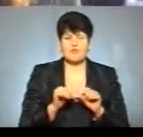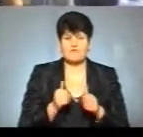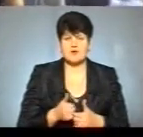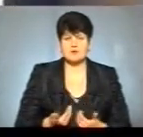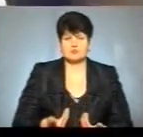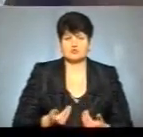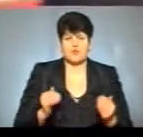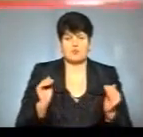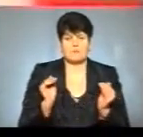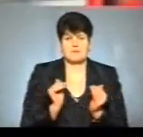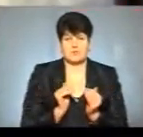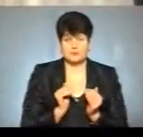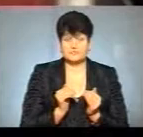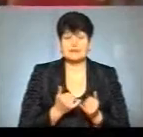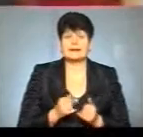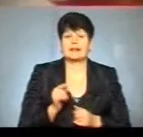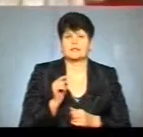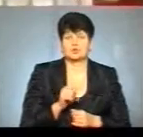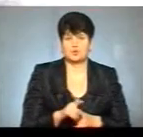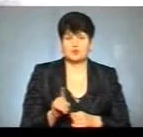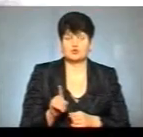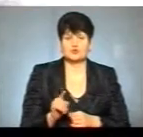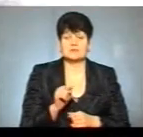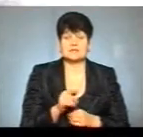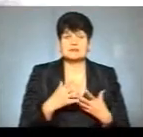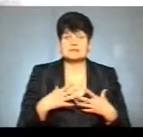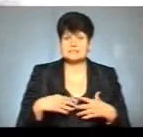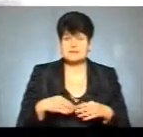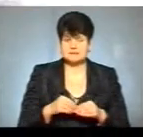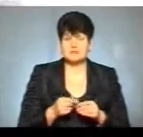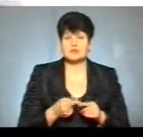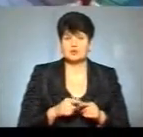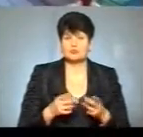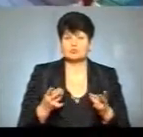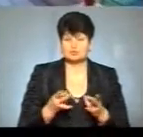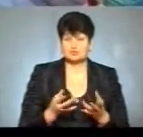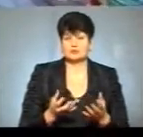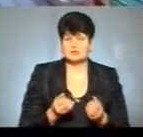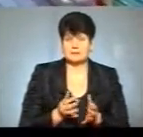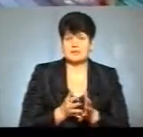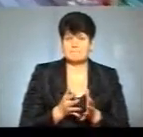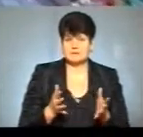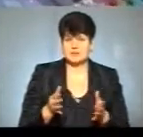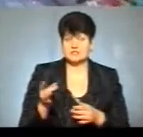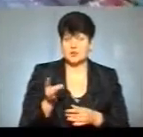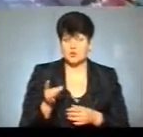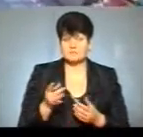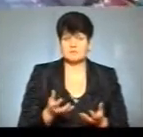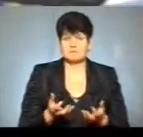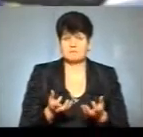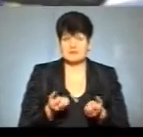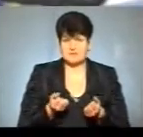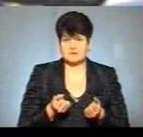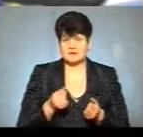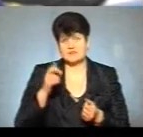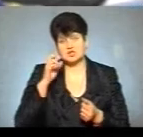прожиткового мінімуму. Для того, щоб ті сім'ї, які цього потребують, отримали більший розмір підтримки від держави.